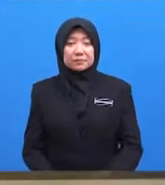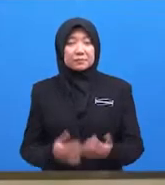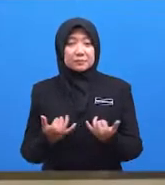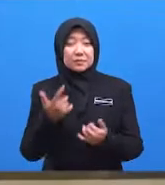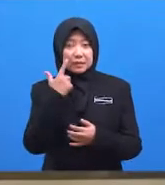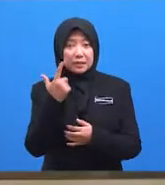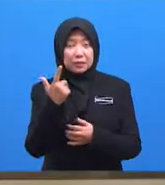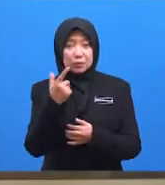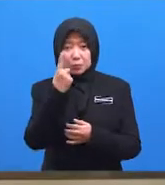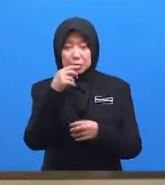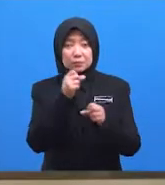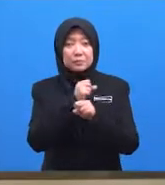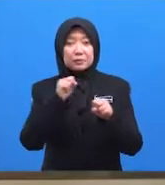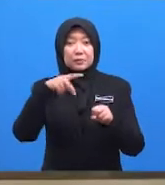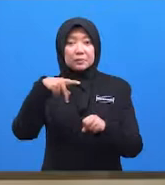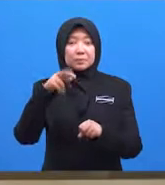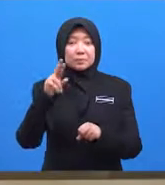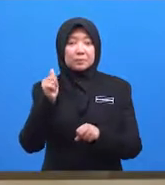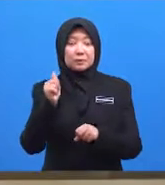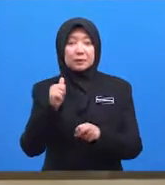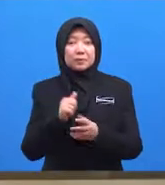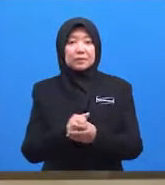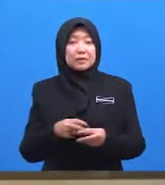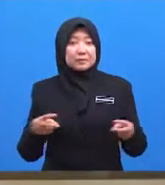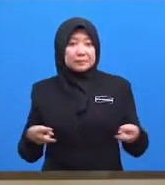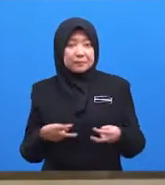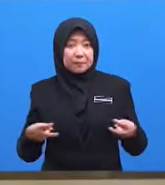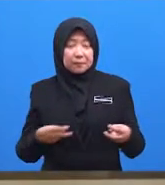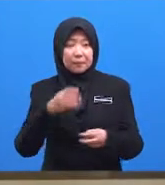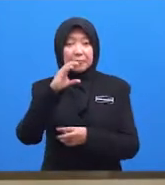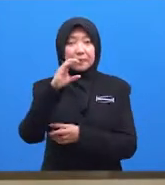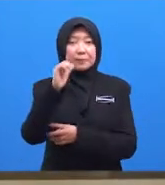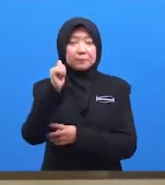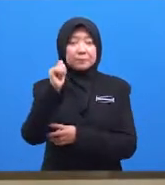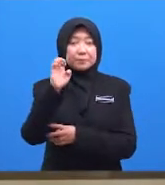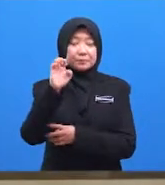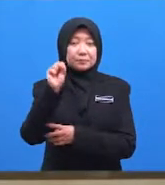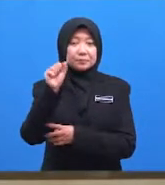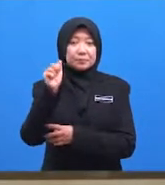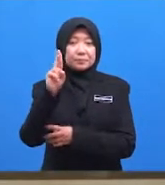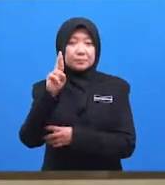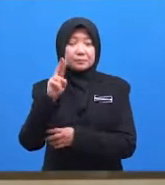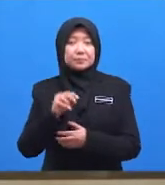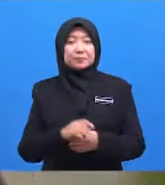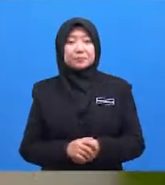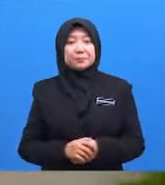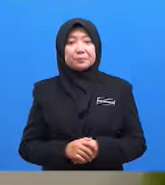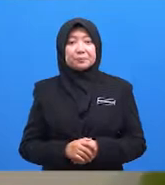Mari lihat pra penyediaan bahan lain bagi Caesar salad. Telur rebus dihiris.